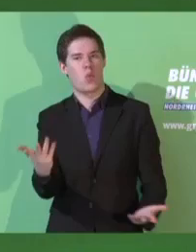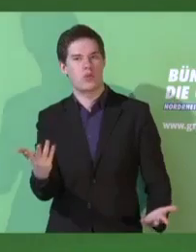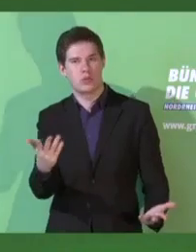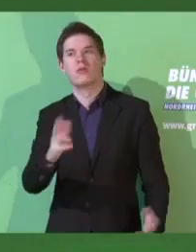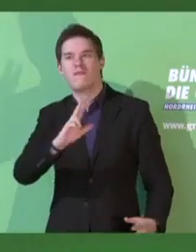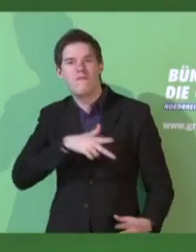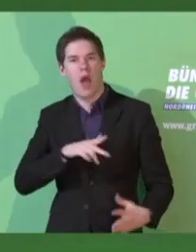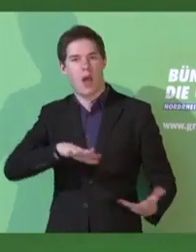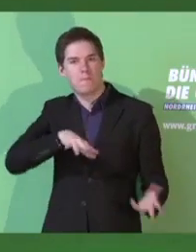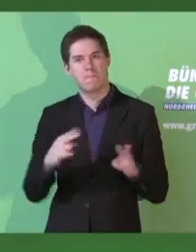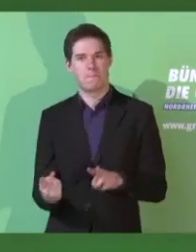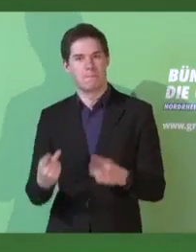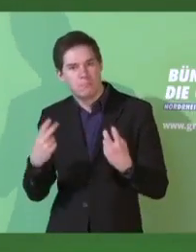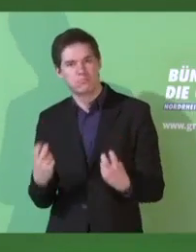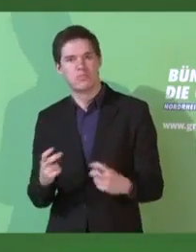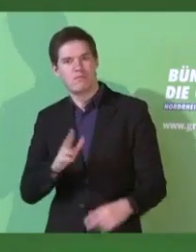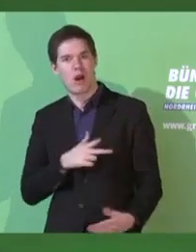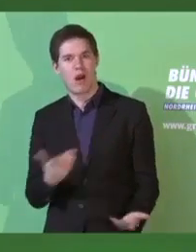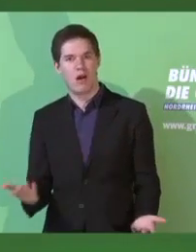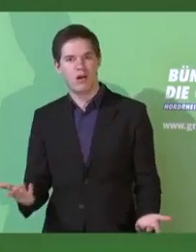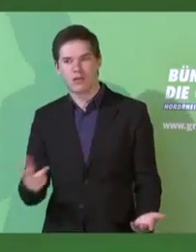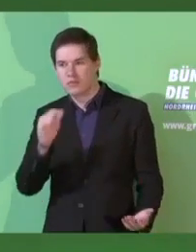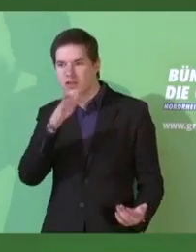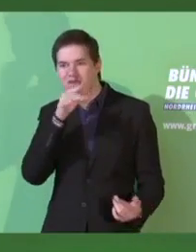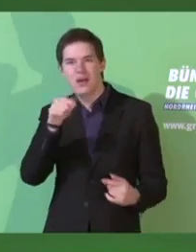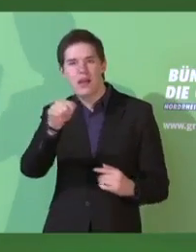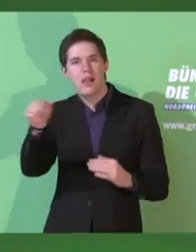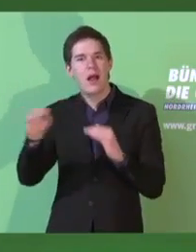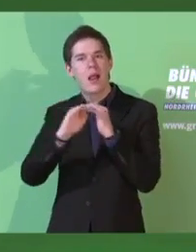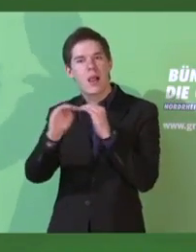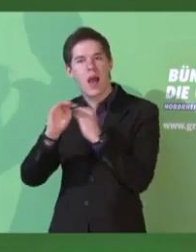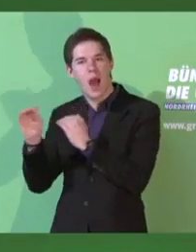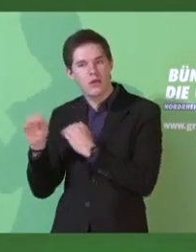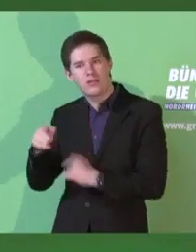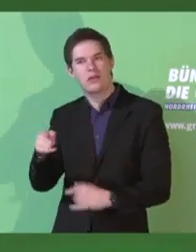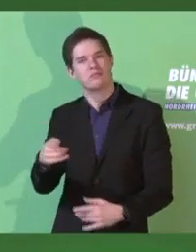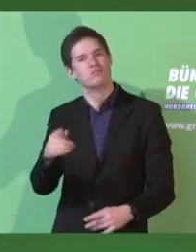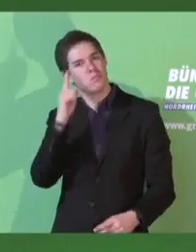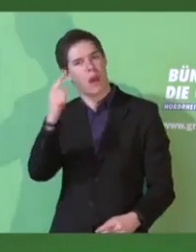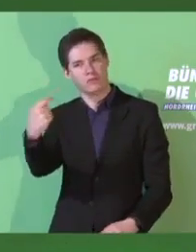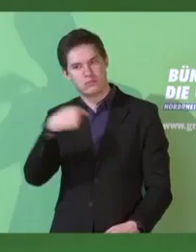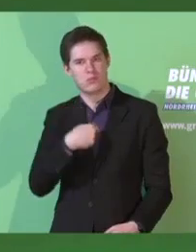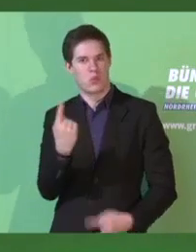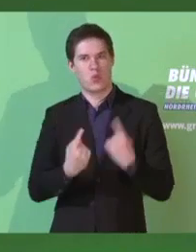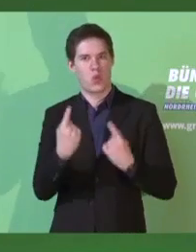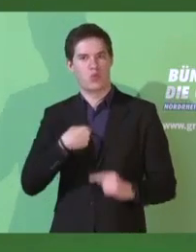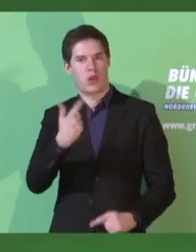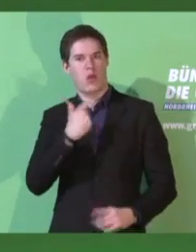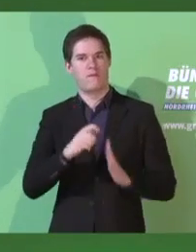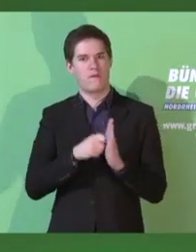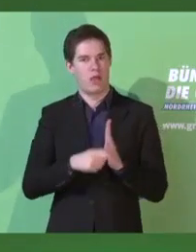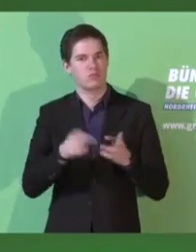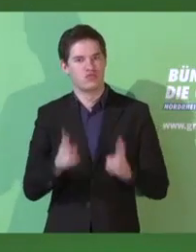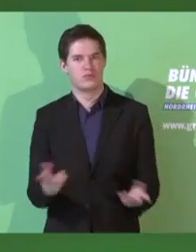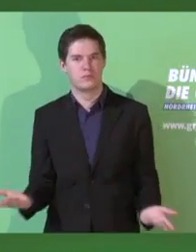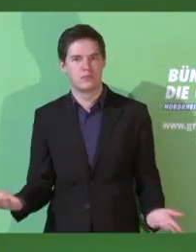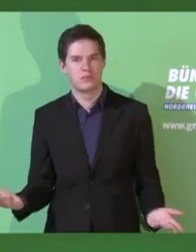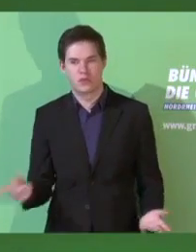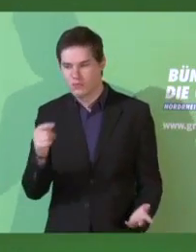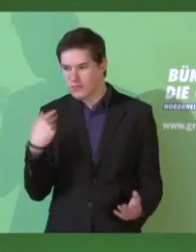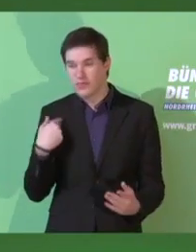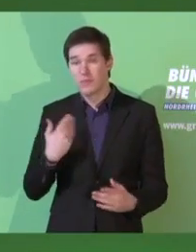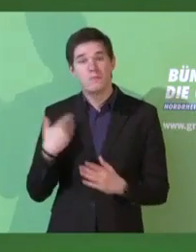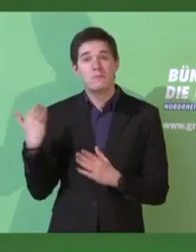dazu gestanden, und die Menschen in den Ländern haben sich bewusst für uns Grüne entschieden. Und die Umfragen in den